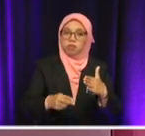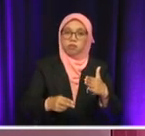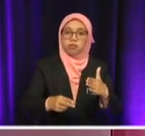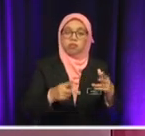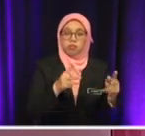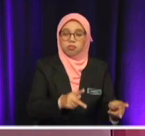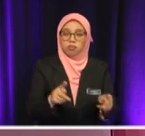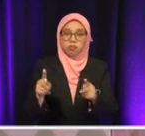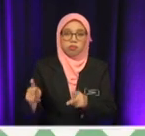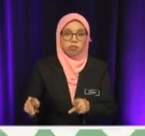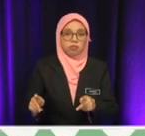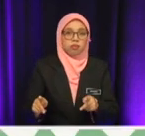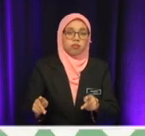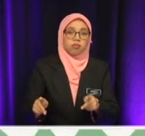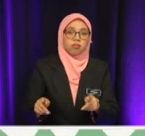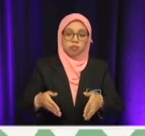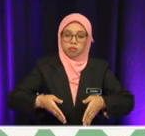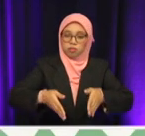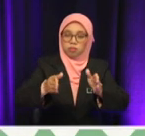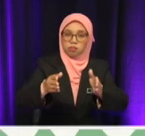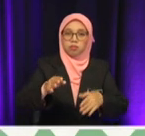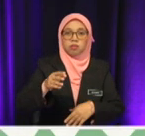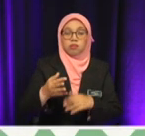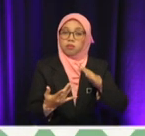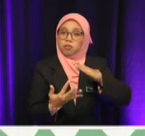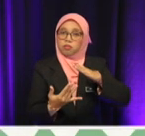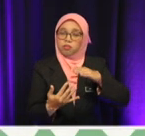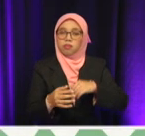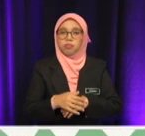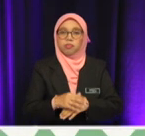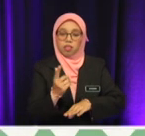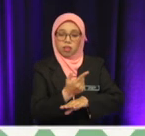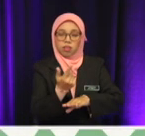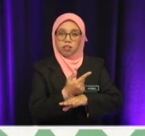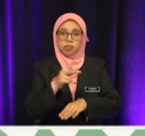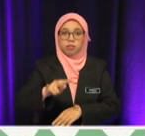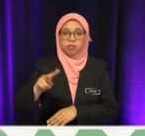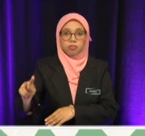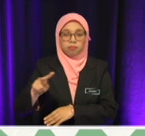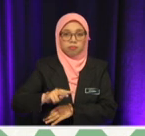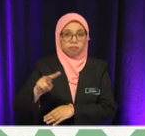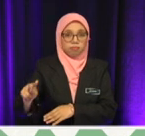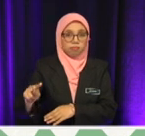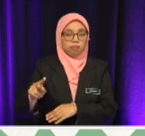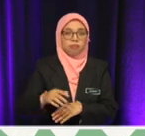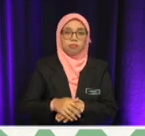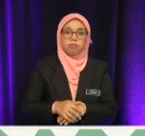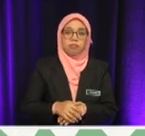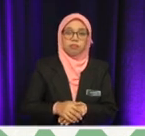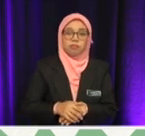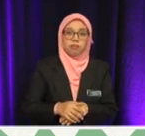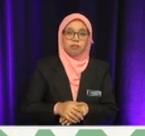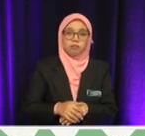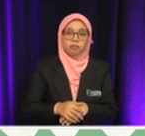kebakaran, melatih kanak-kanak dan juga pengasuh untuk menjalani latihan kebakaran dan juga pastikan di